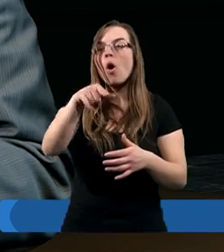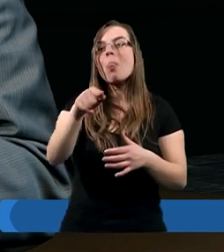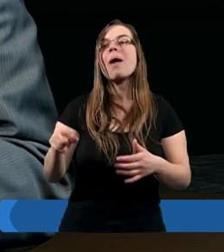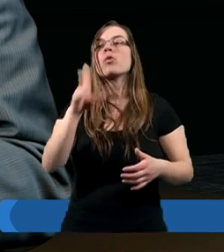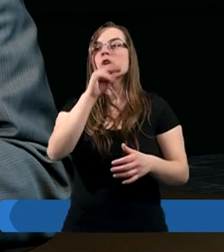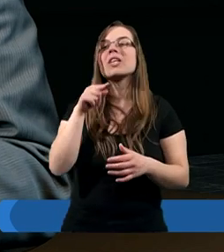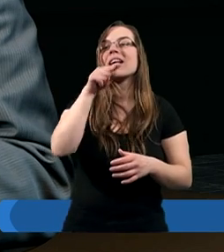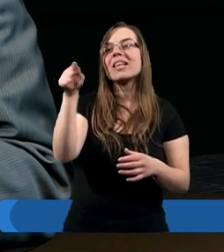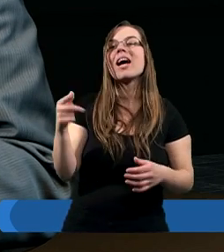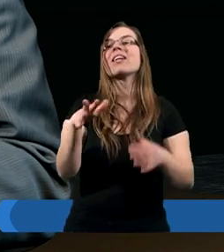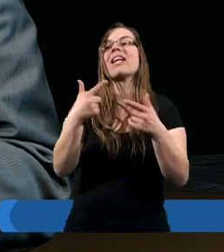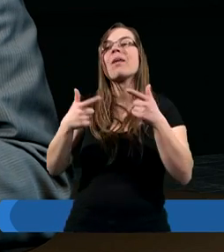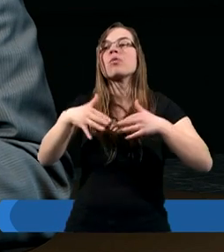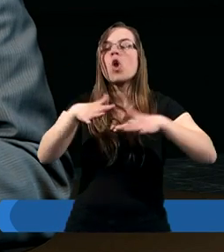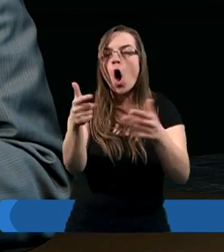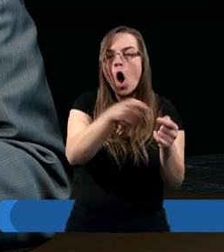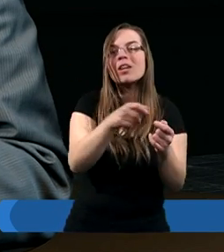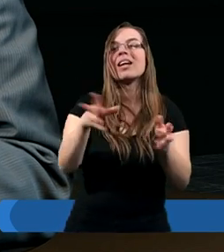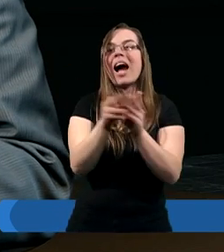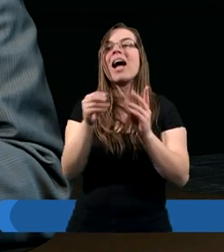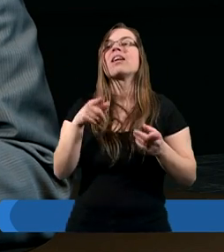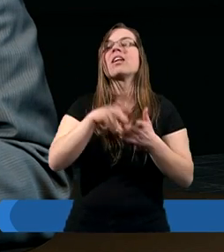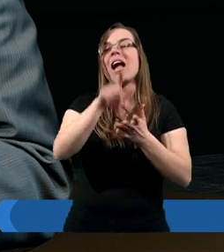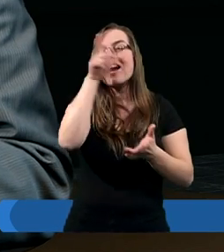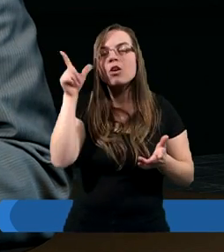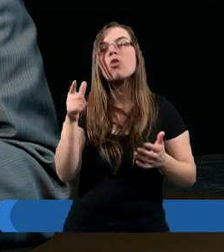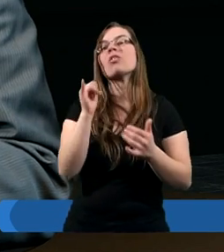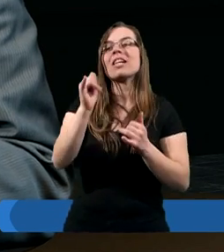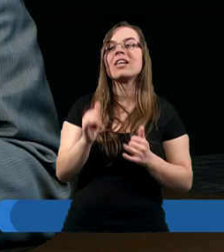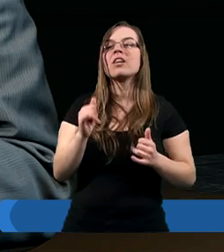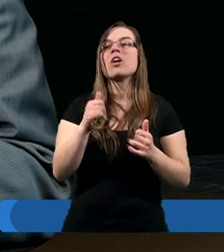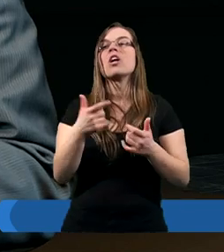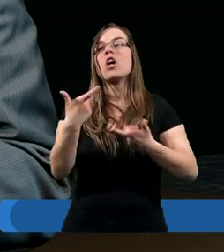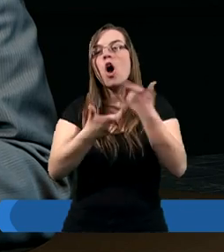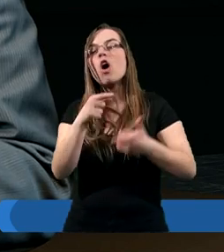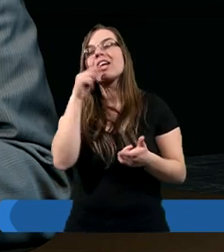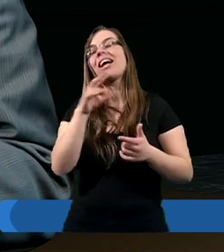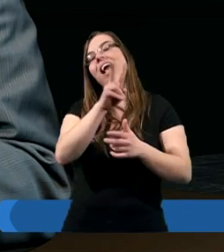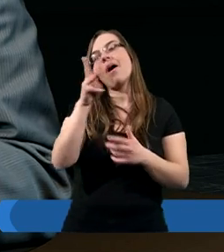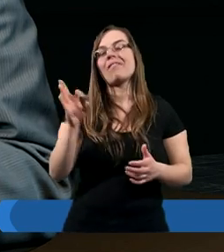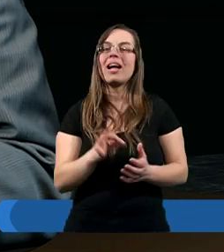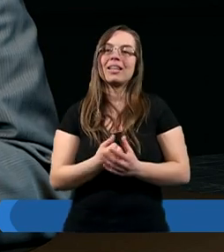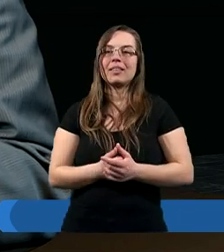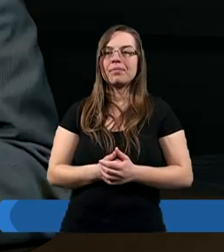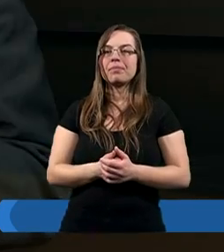temu, że wy nie schodzicie się razem z nimi na takie lekkomyślne rozpusty, i oczerniają was.